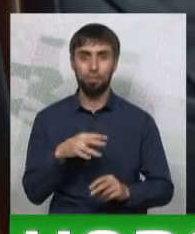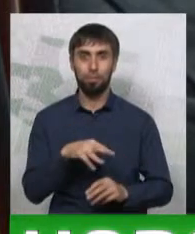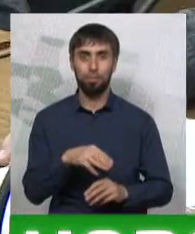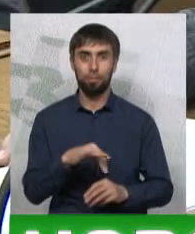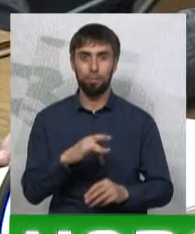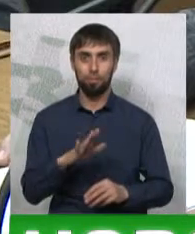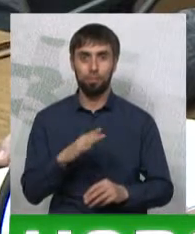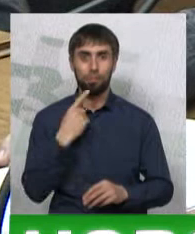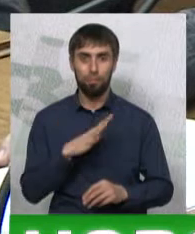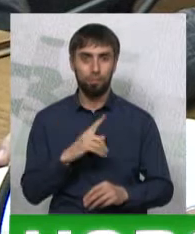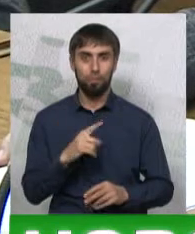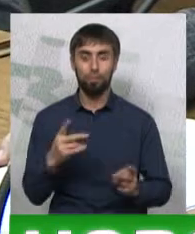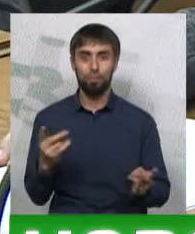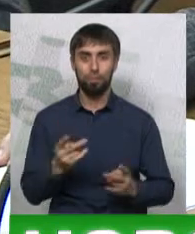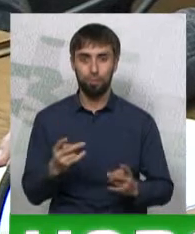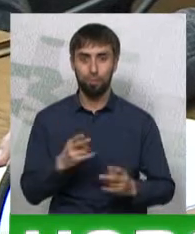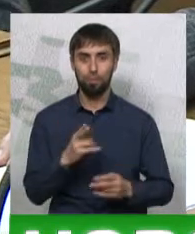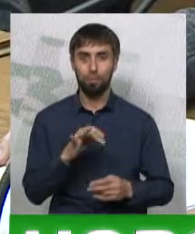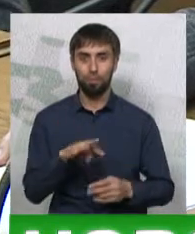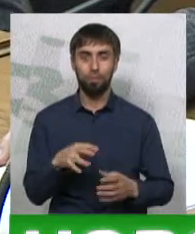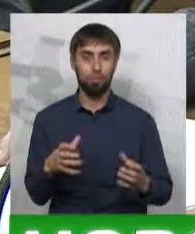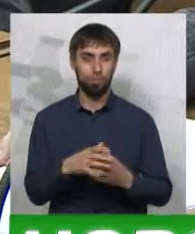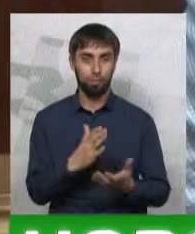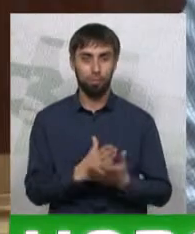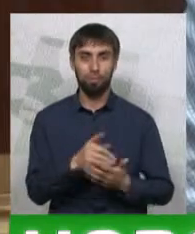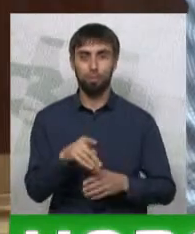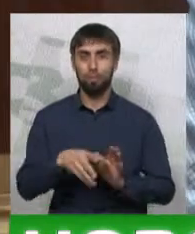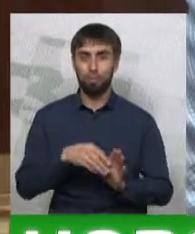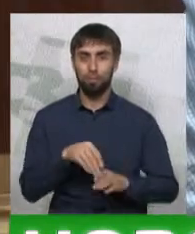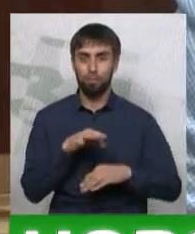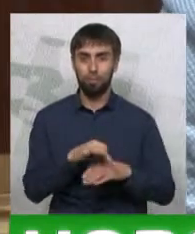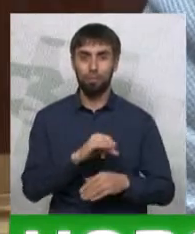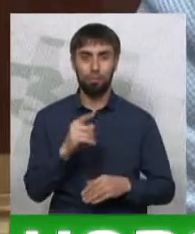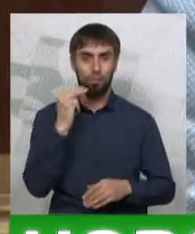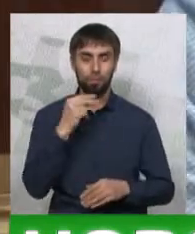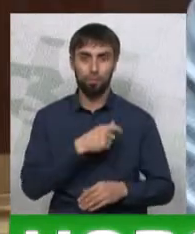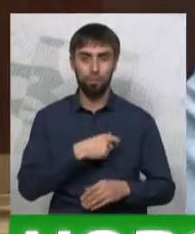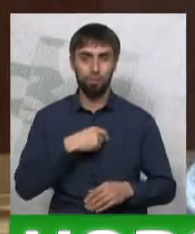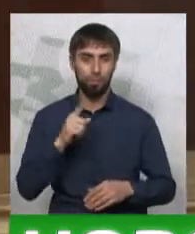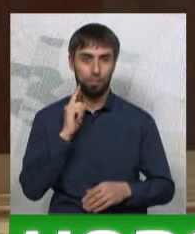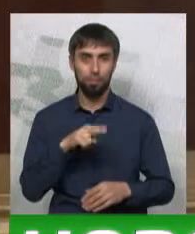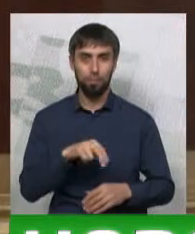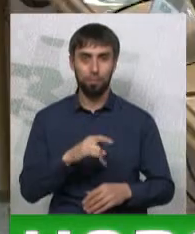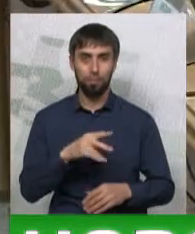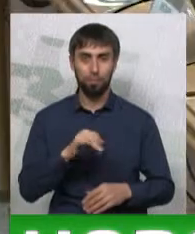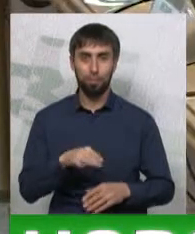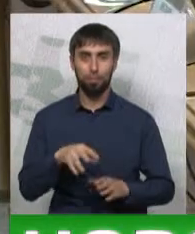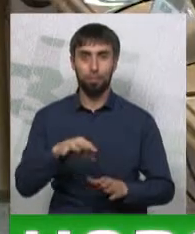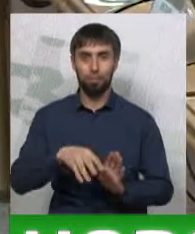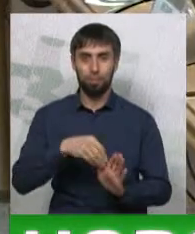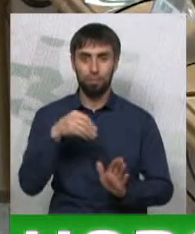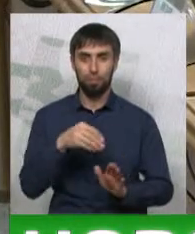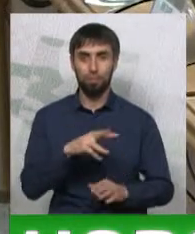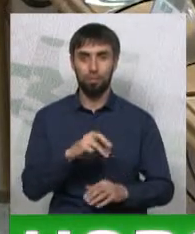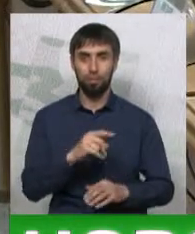Магомед Тумгоев отметил, что необходимый кворум собрался. В ходе голосования из числа депутатов молодежного парламента избрана